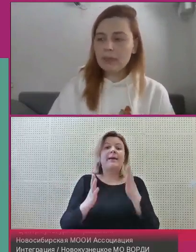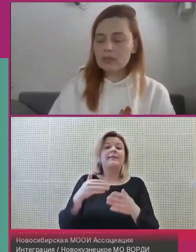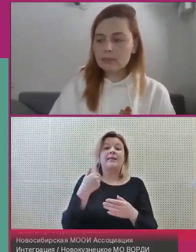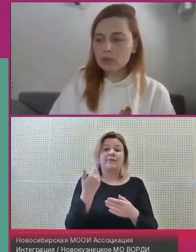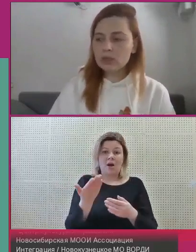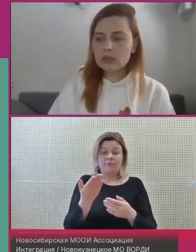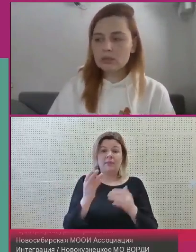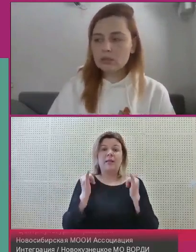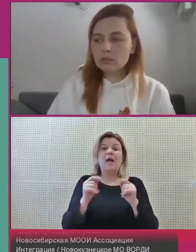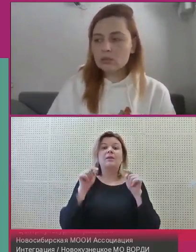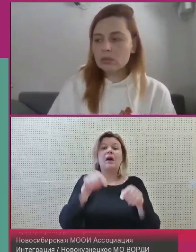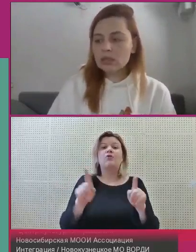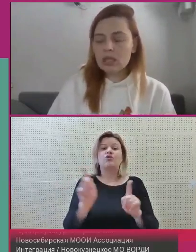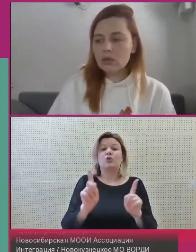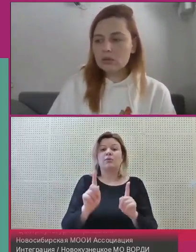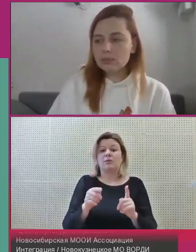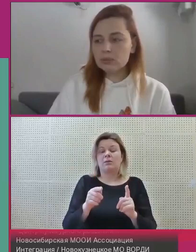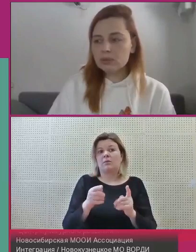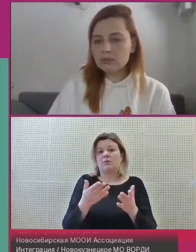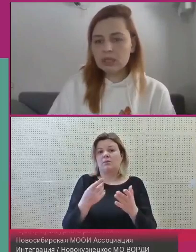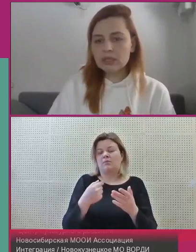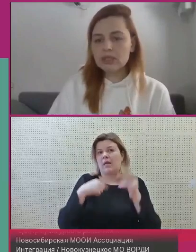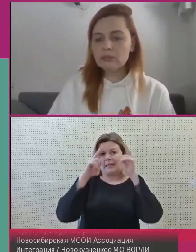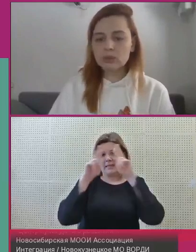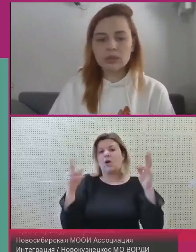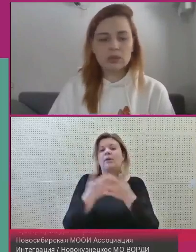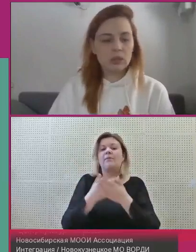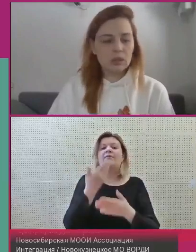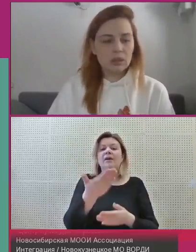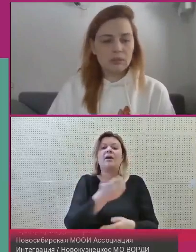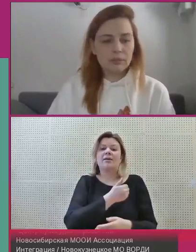чтобы запустить, ну, я не знаю, допустим, вы хотите